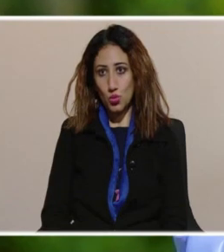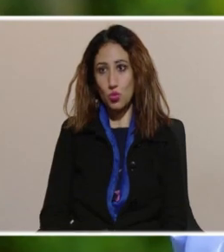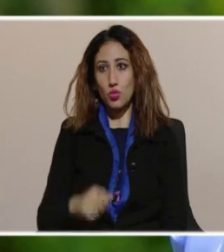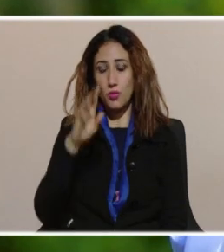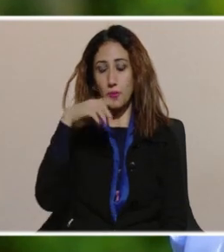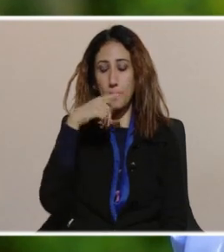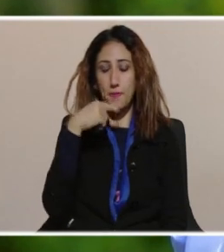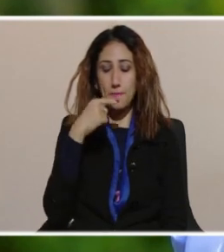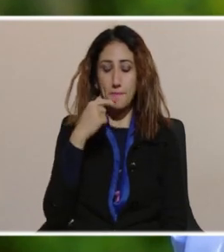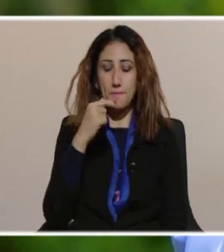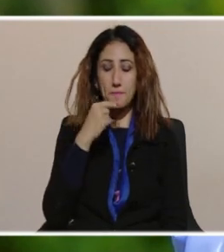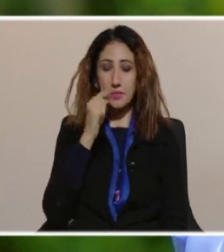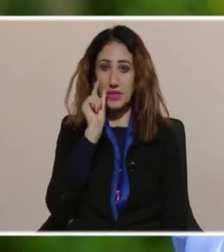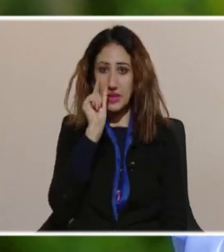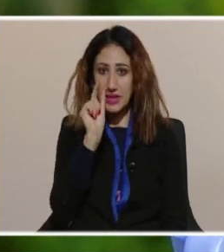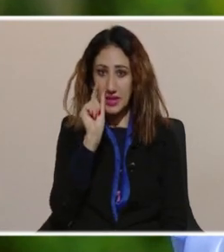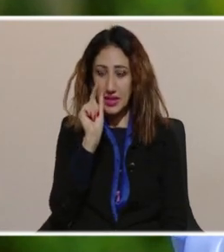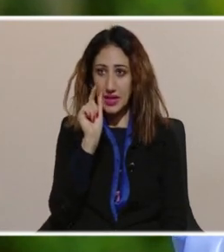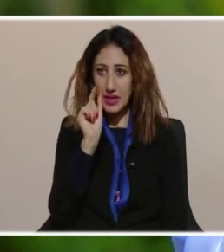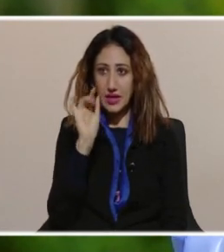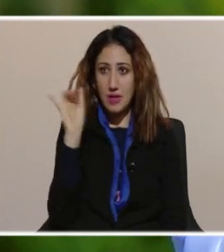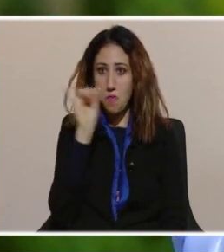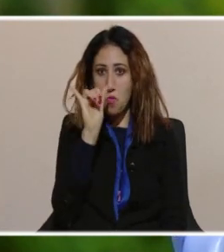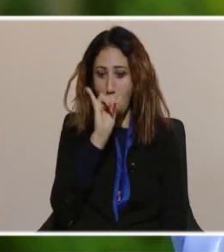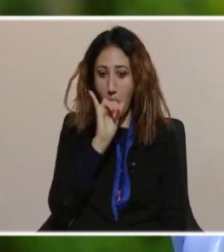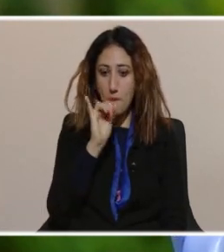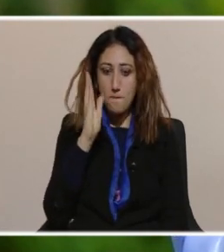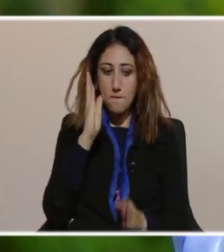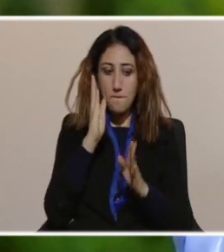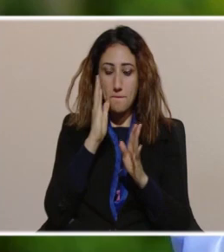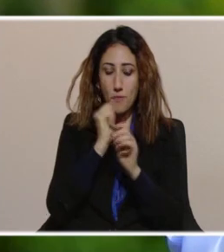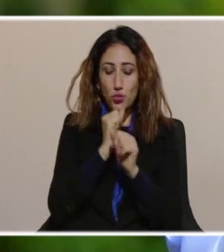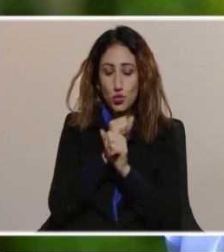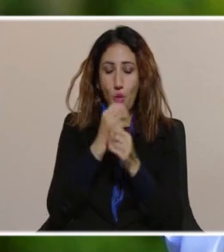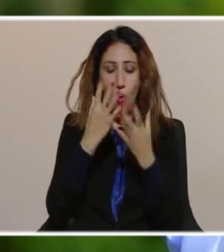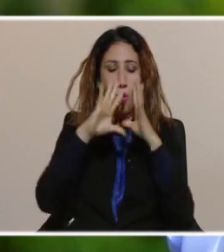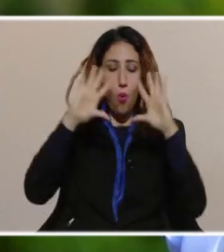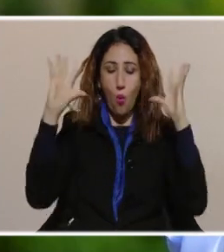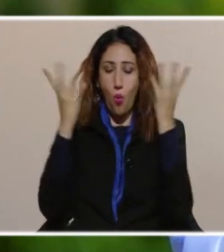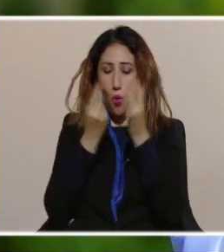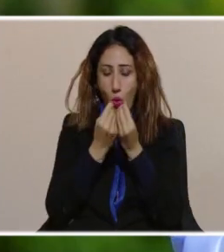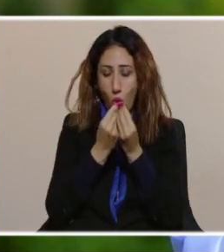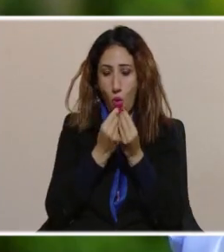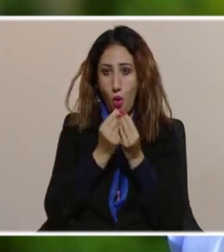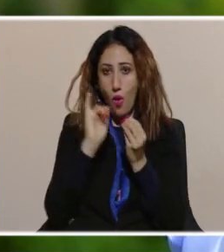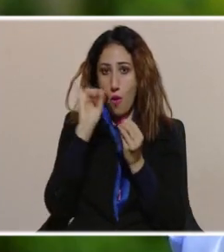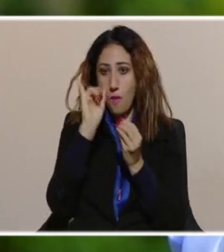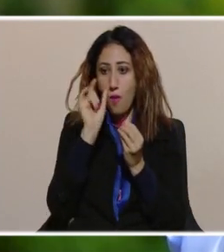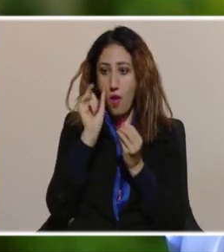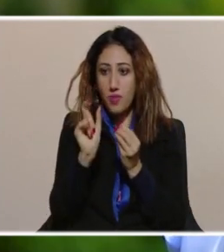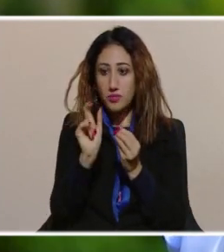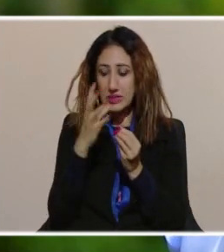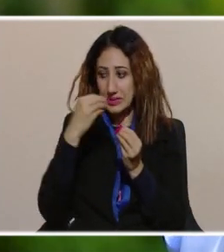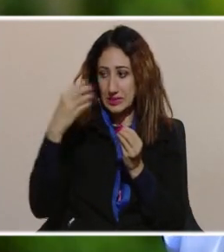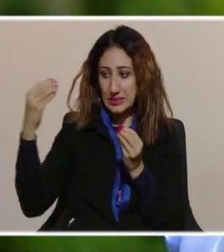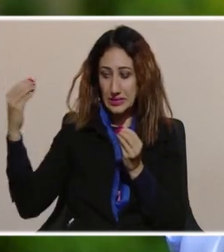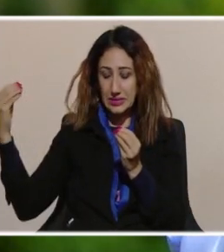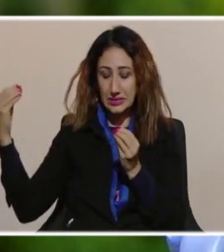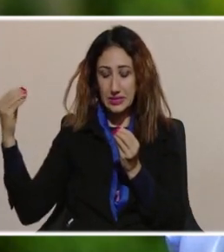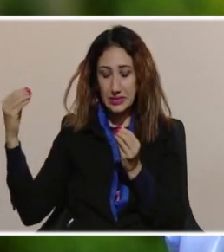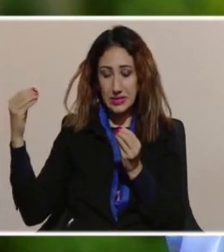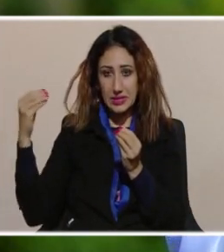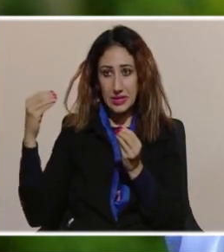ايه الماستر سين في وسط كل الاعمال اللي انت عملتها؟ والحقيقة انك عندك ماستر سينز كتير،